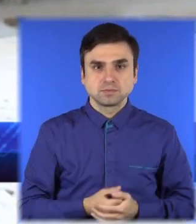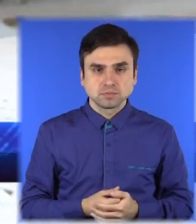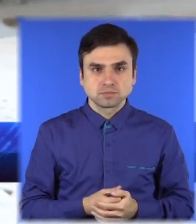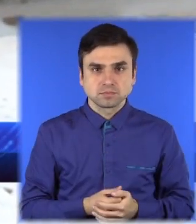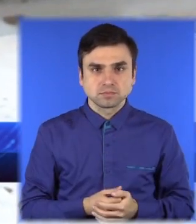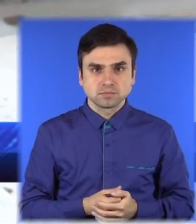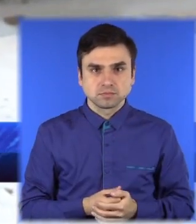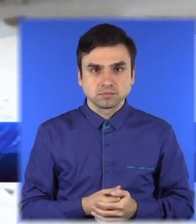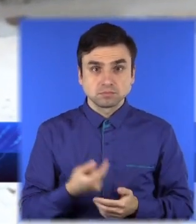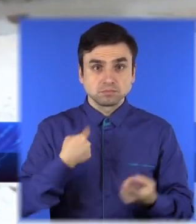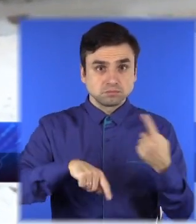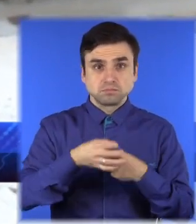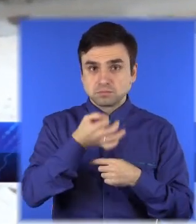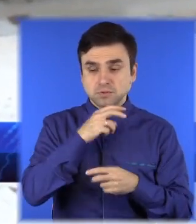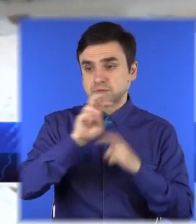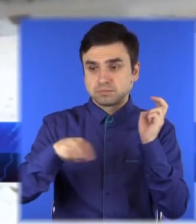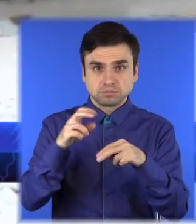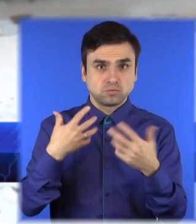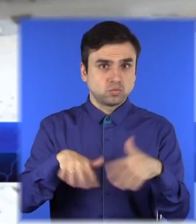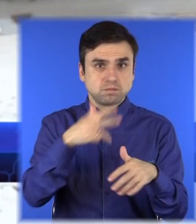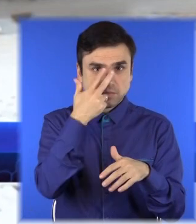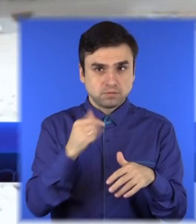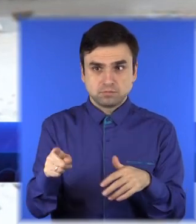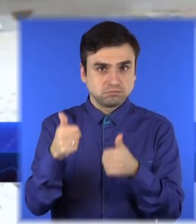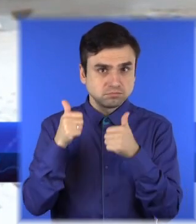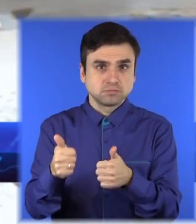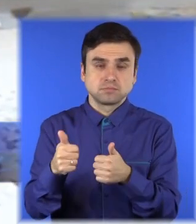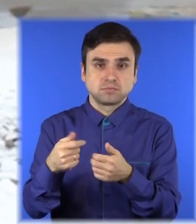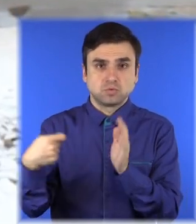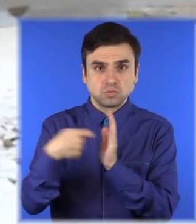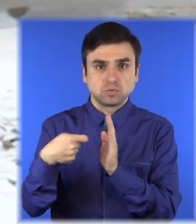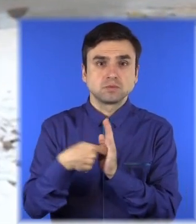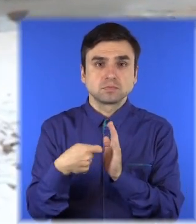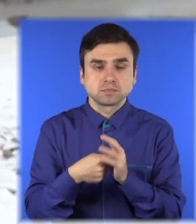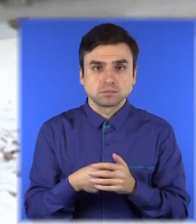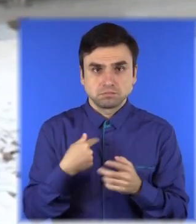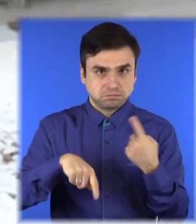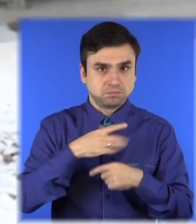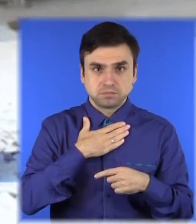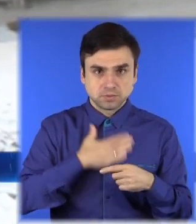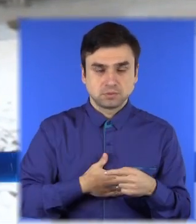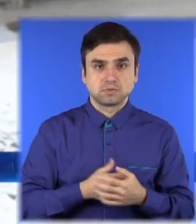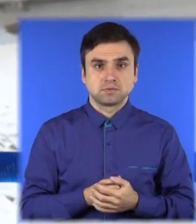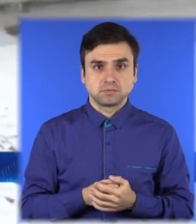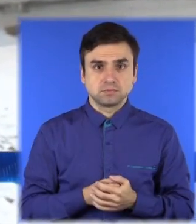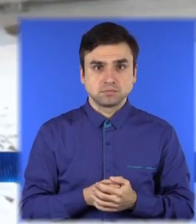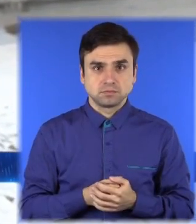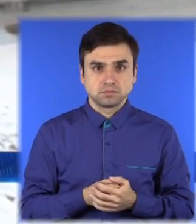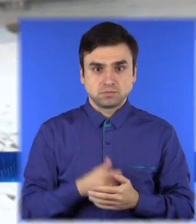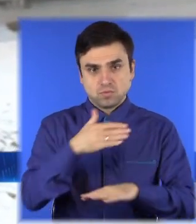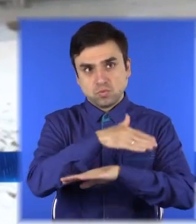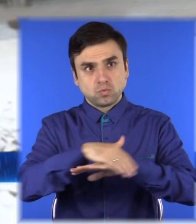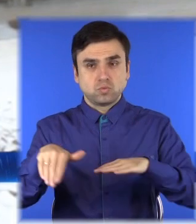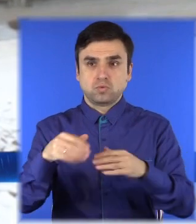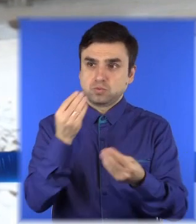ми привикли, нам хорошо, то, що, да, і нам дуже приємно покушати на